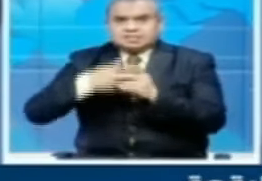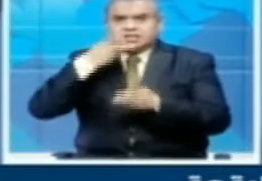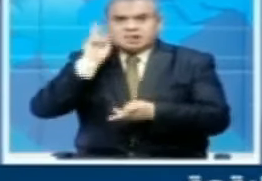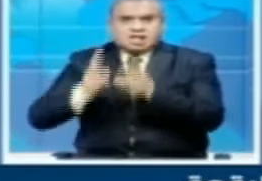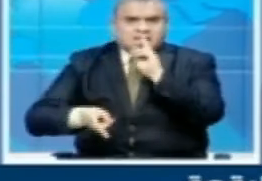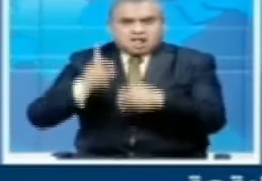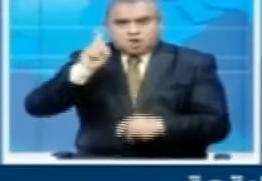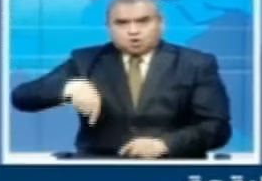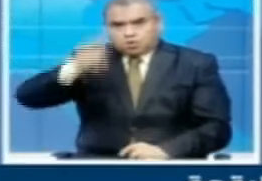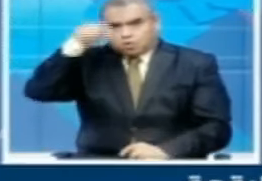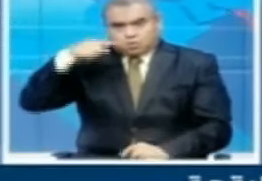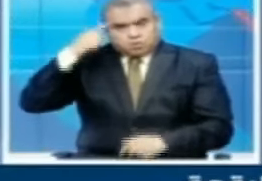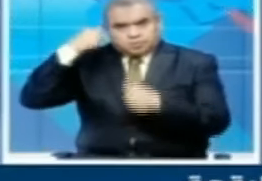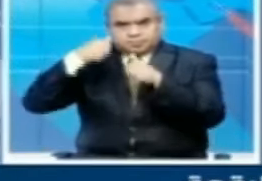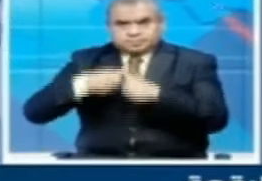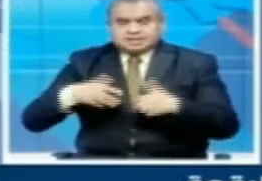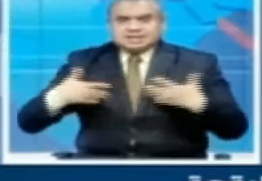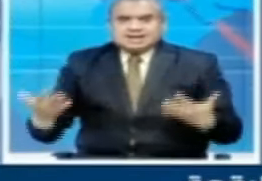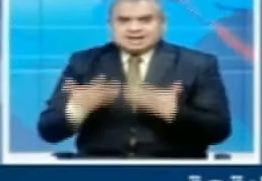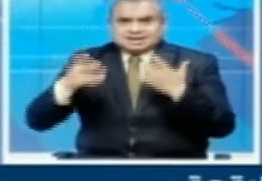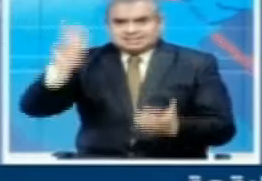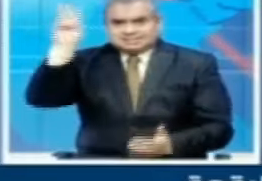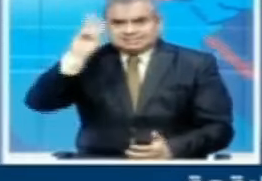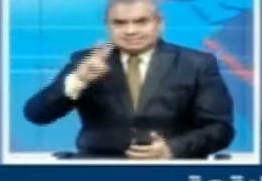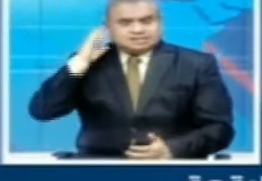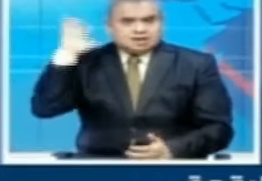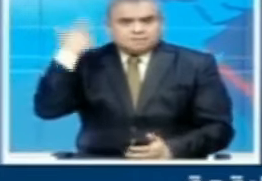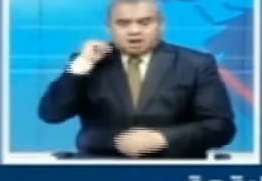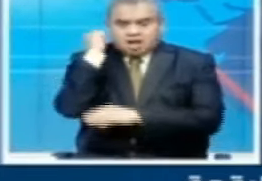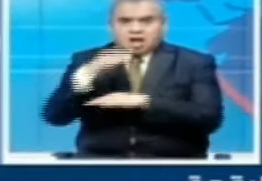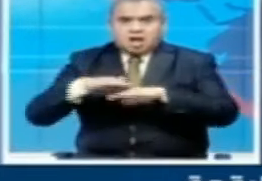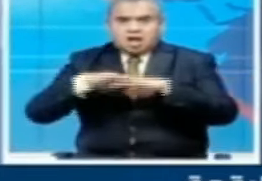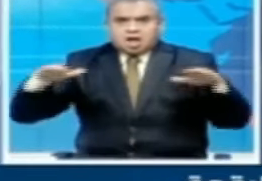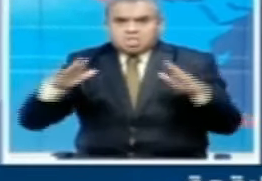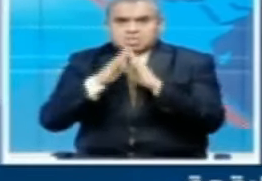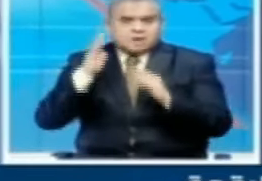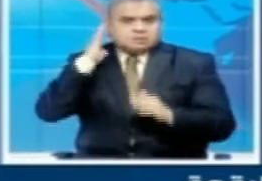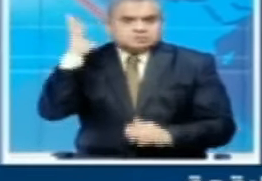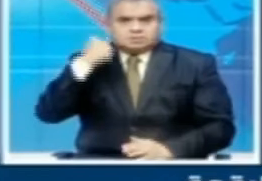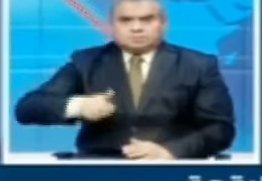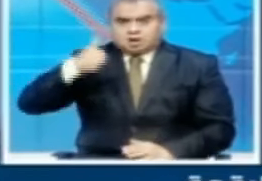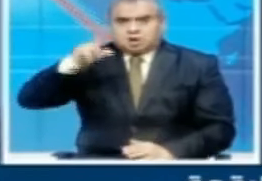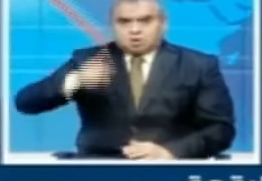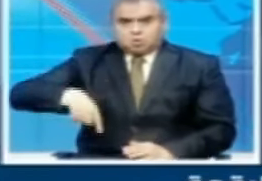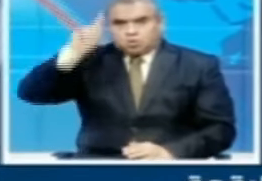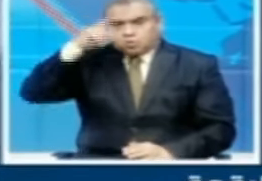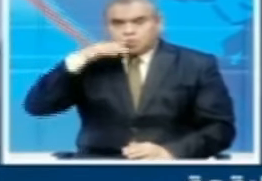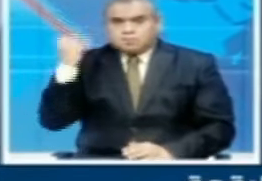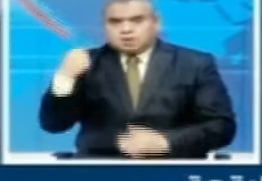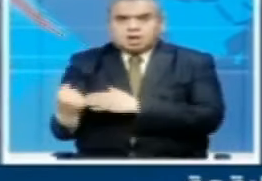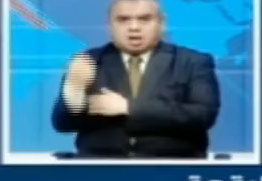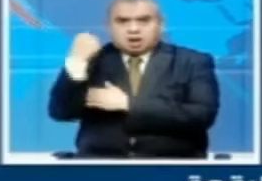نحتفل اليوم بذكرى تحرير سيناء، تلك البقعة الغالية من أرض مصر الطاهرة. إنه يوم يعكس قوة الإرادة